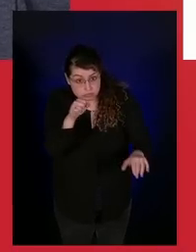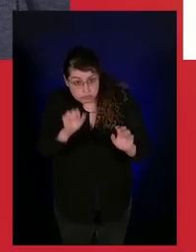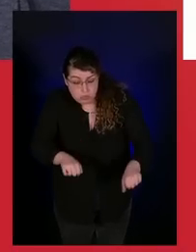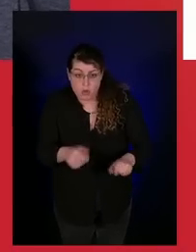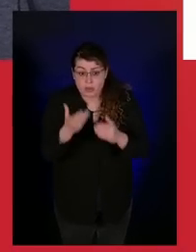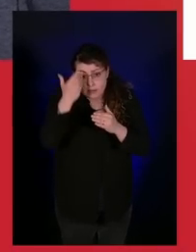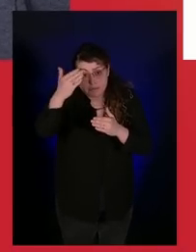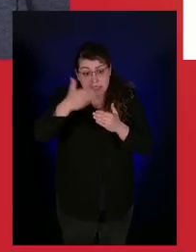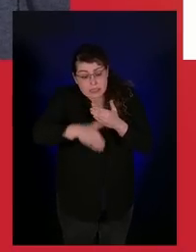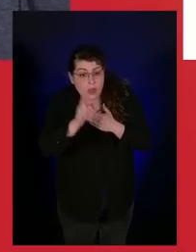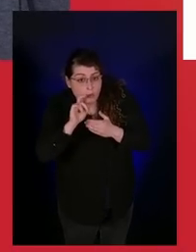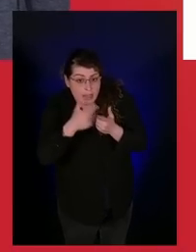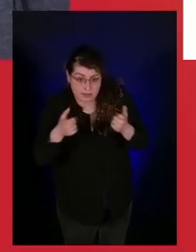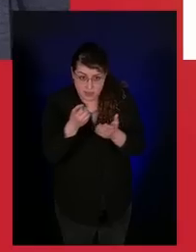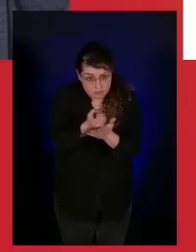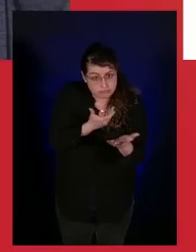pour l'améliorer.